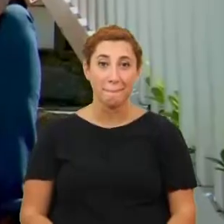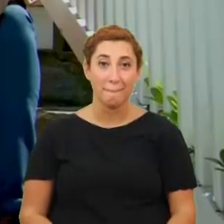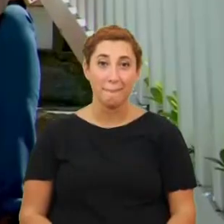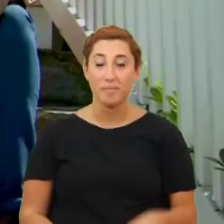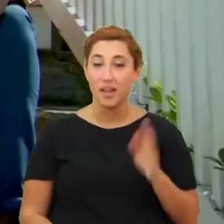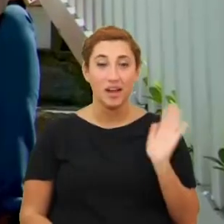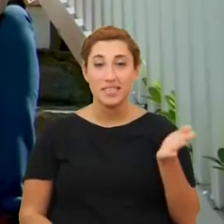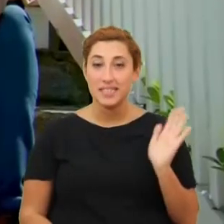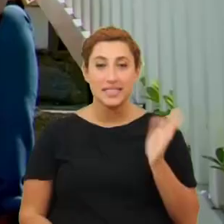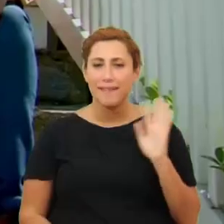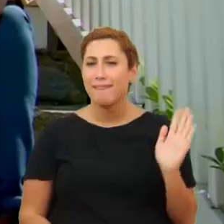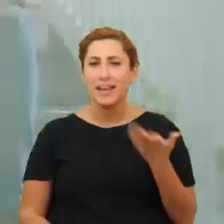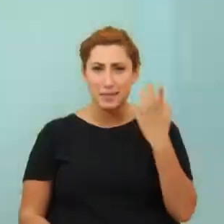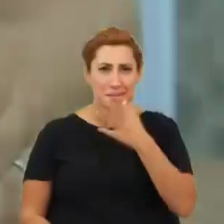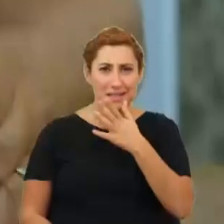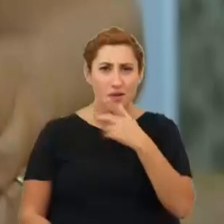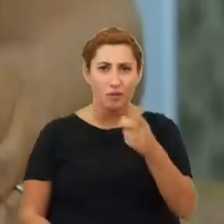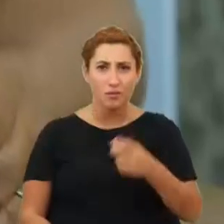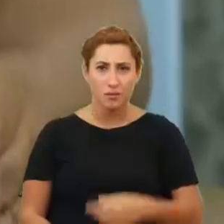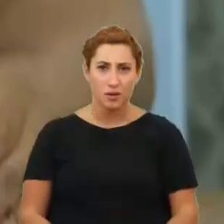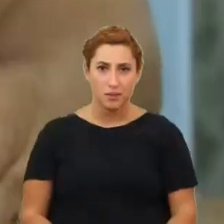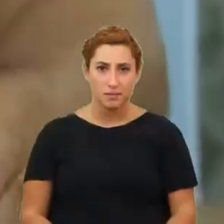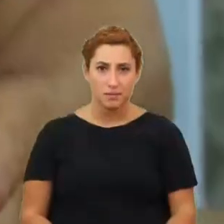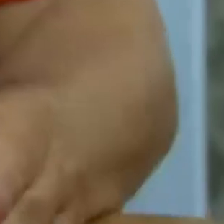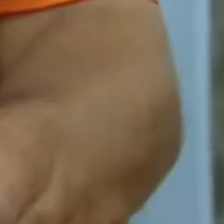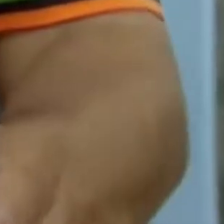Hay, nasıl biliyor musun?